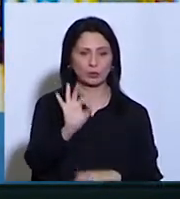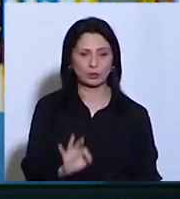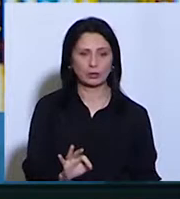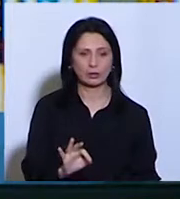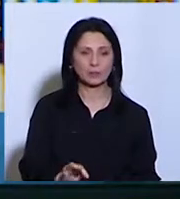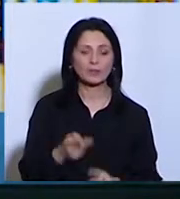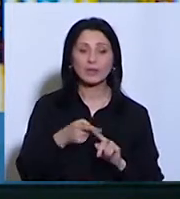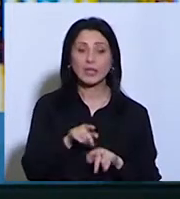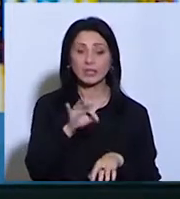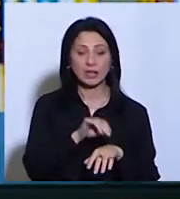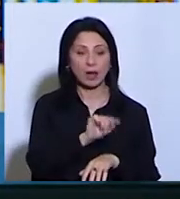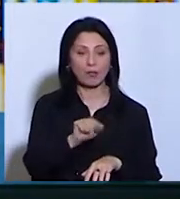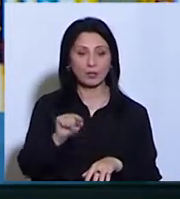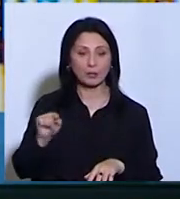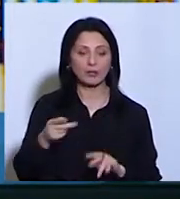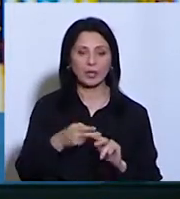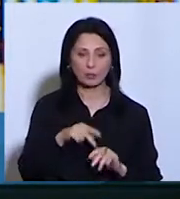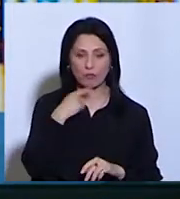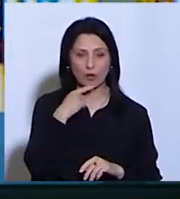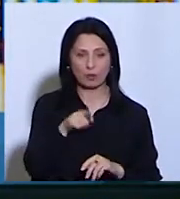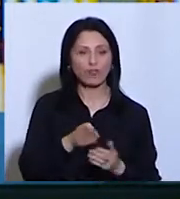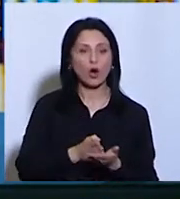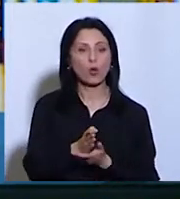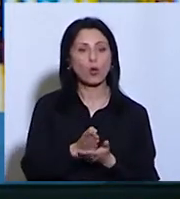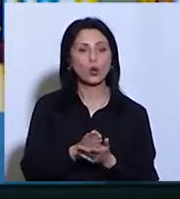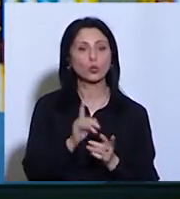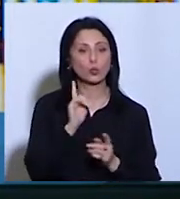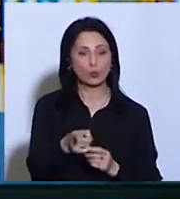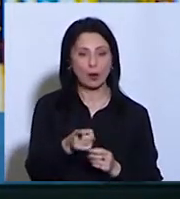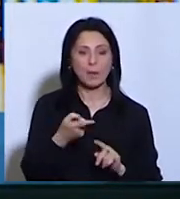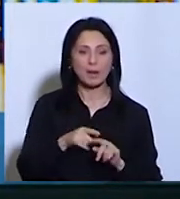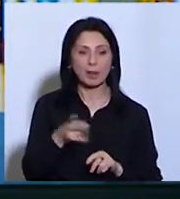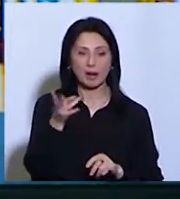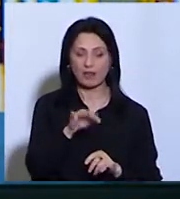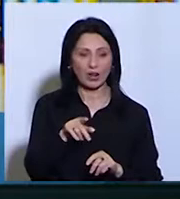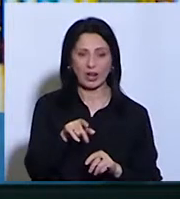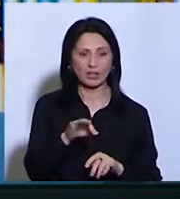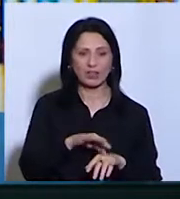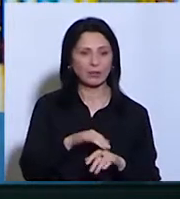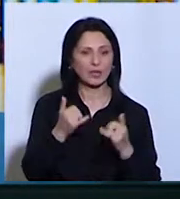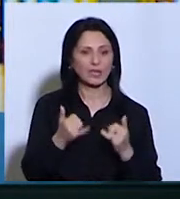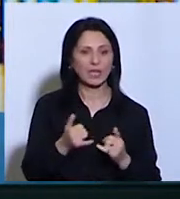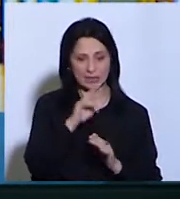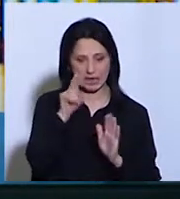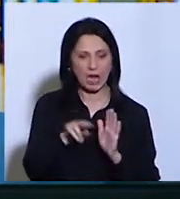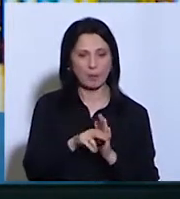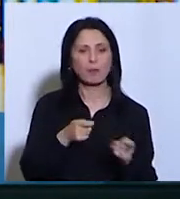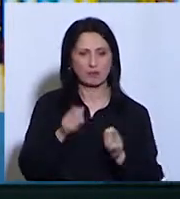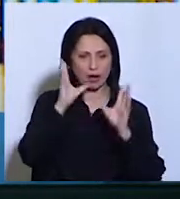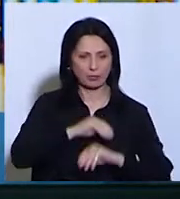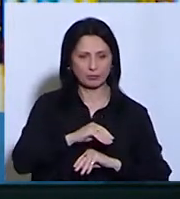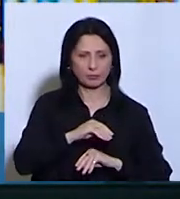70-75%. ეს დაავადებები, იმიტომ ვამბობთ, რომ ქრონიკულია, მაგრამ ყველა ეს დაავადება დღეს ემორჩილება